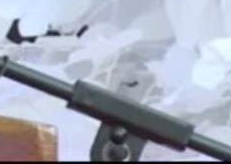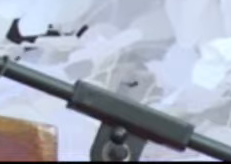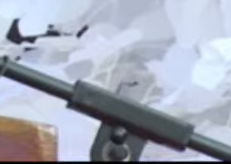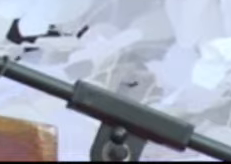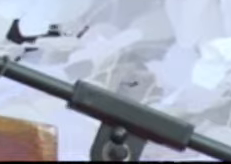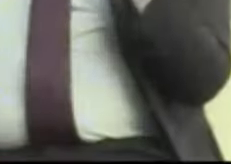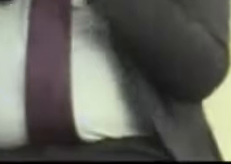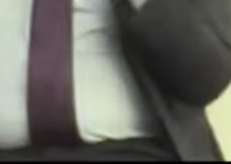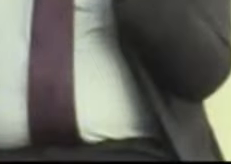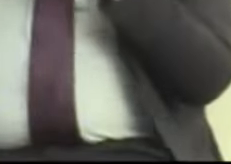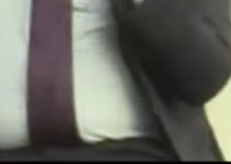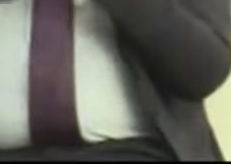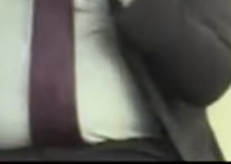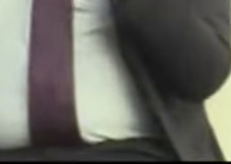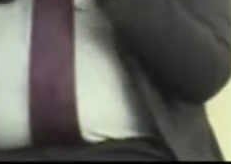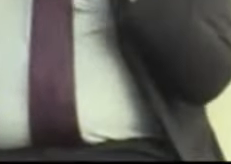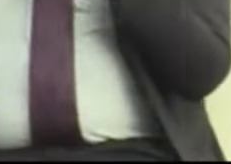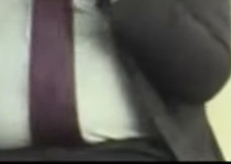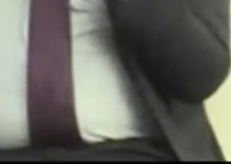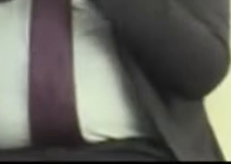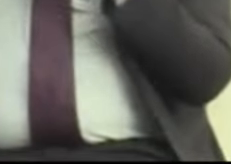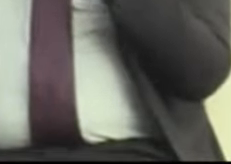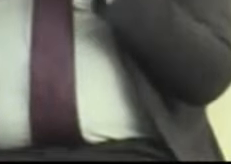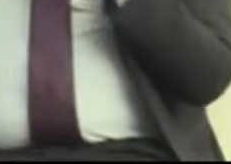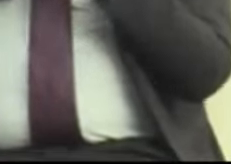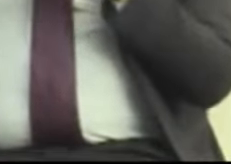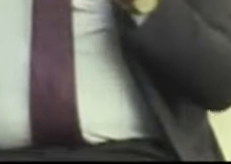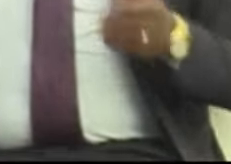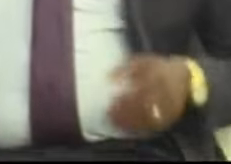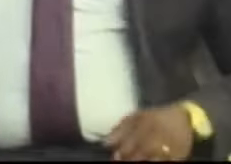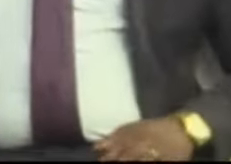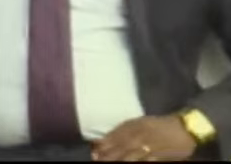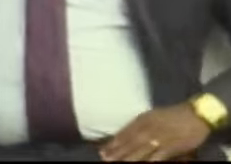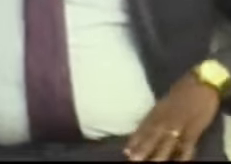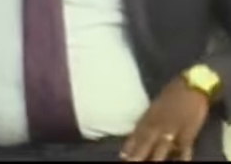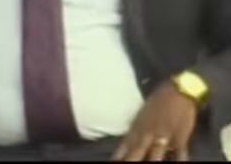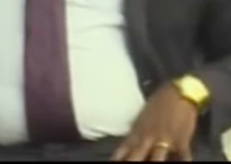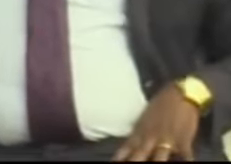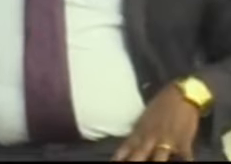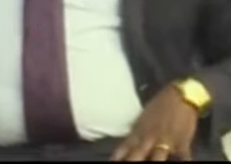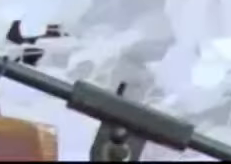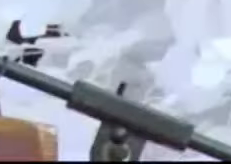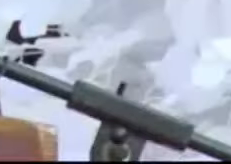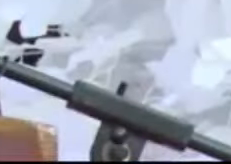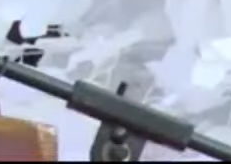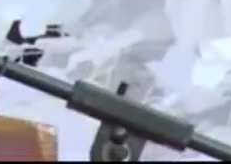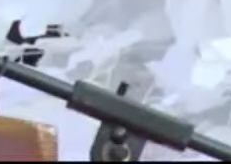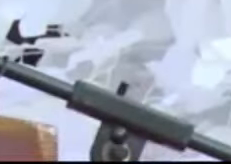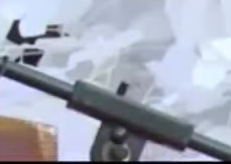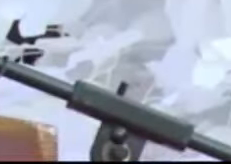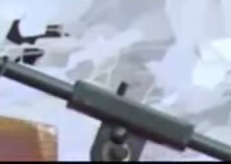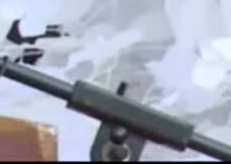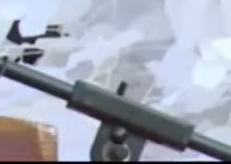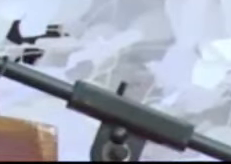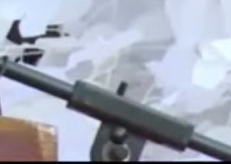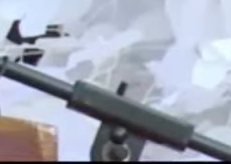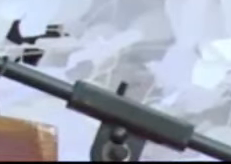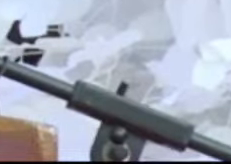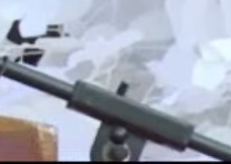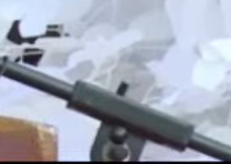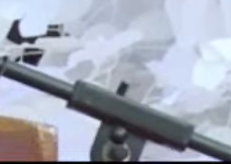kidiplomasia kwa kweli tungepata shida mno. Branding ya kwake ya